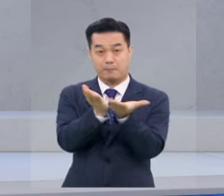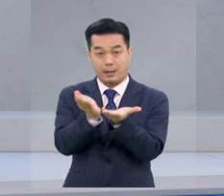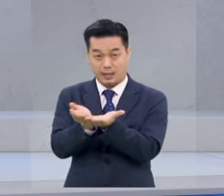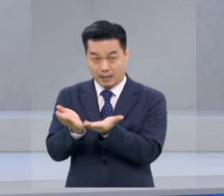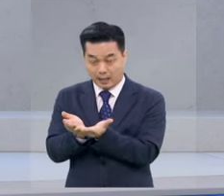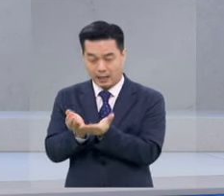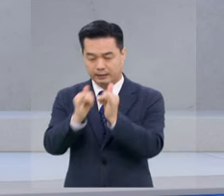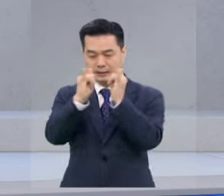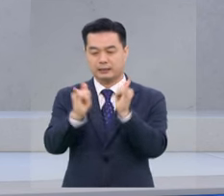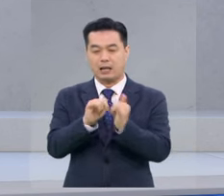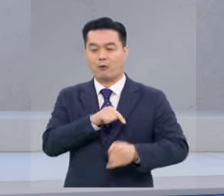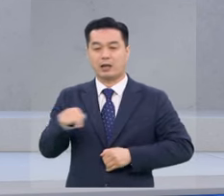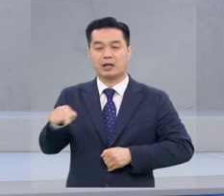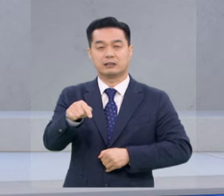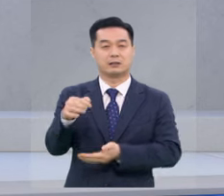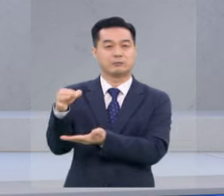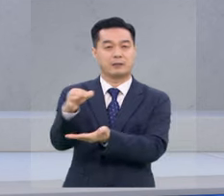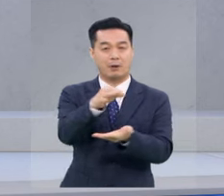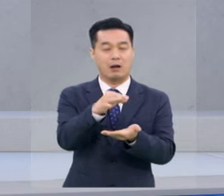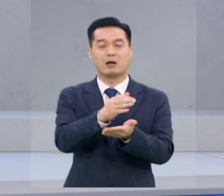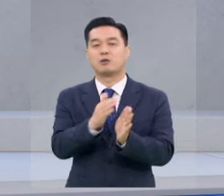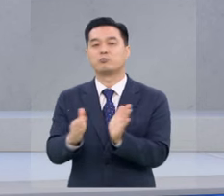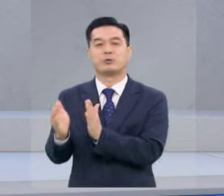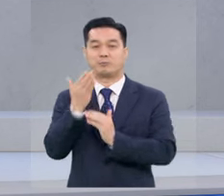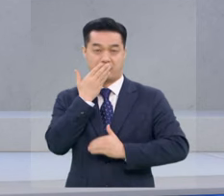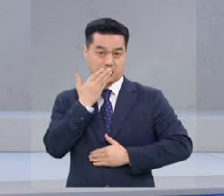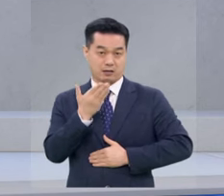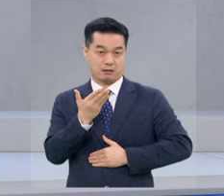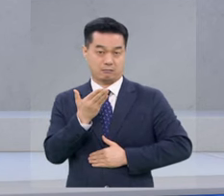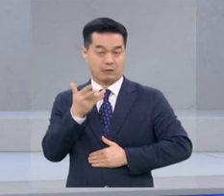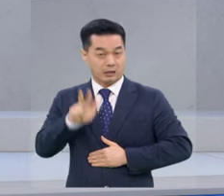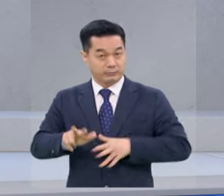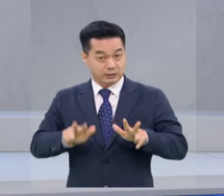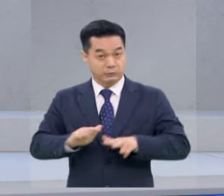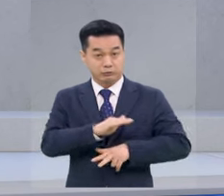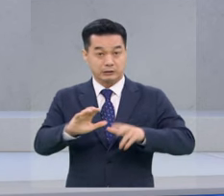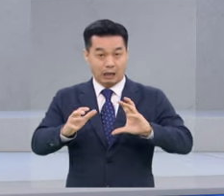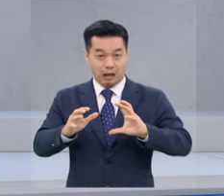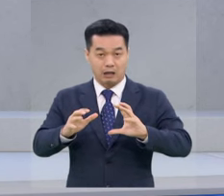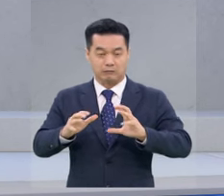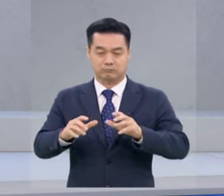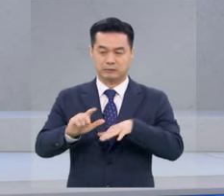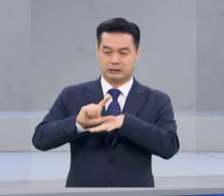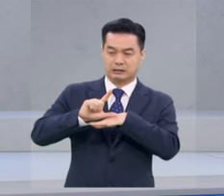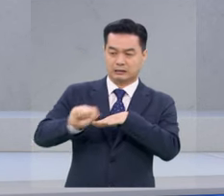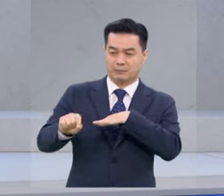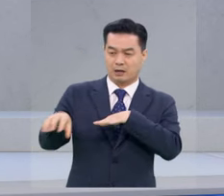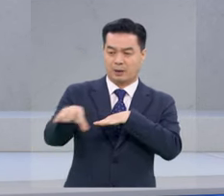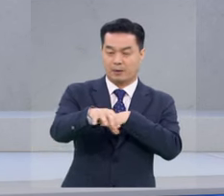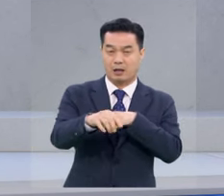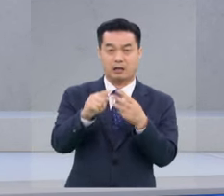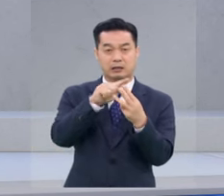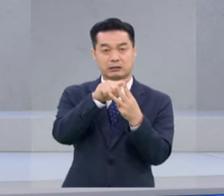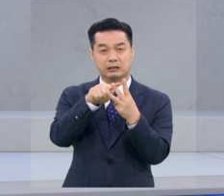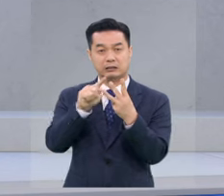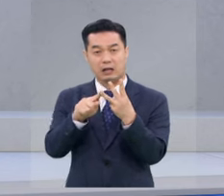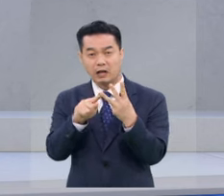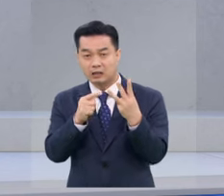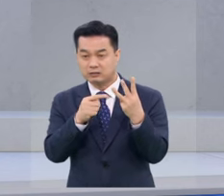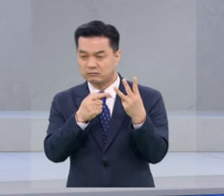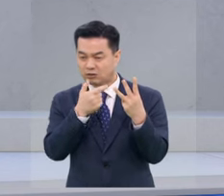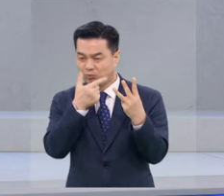갖춰질 있 하지만 지금 대한민국의 지역에는이 세 가지를 충족하는 곳이